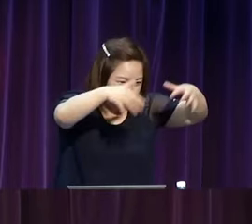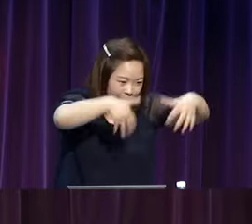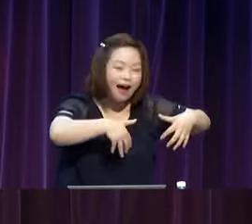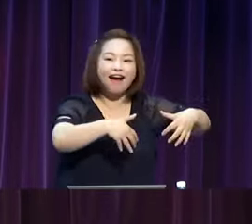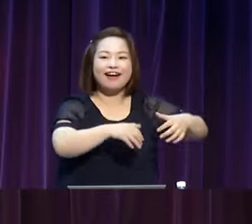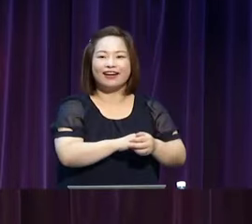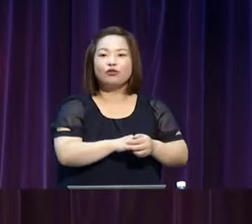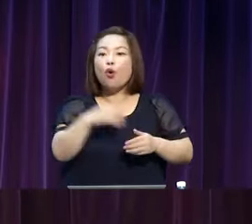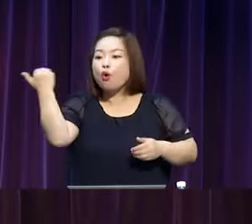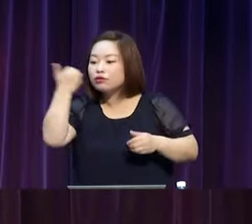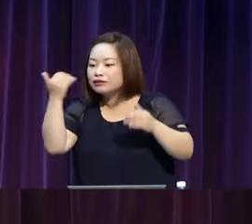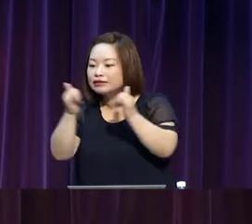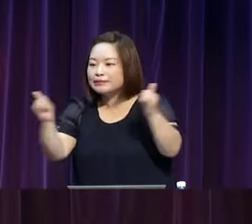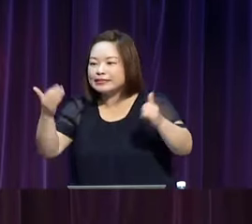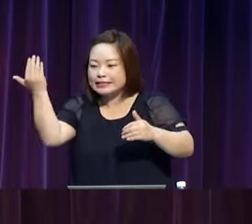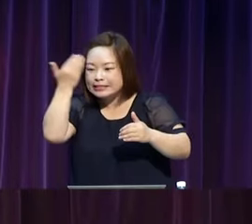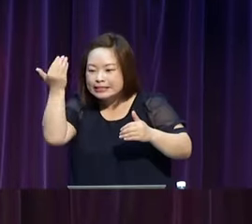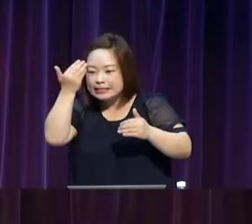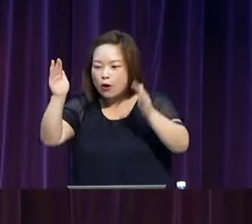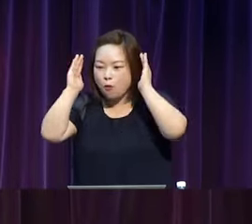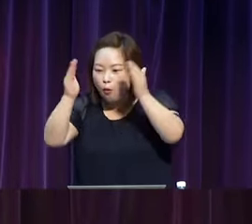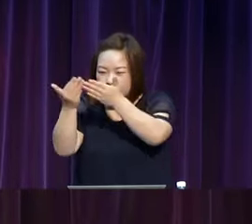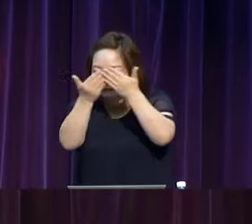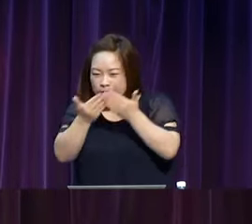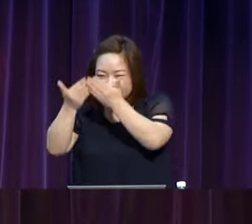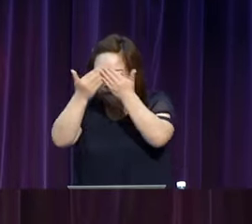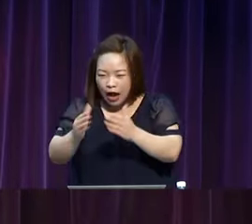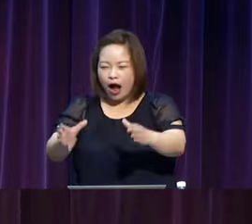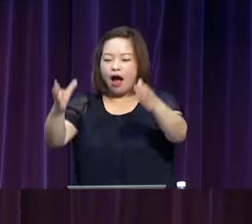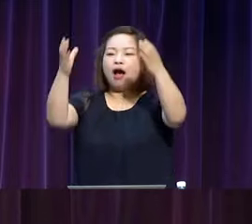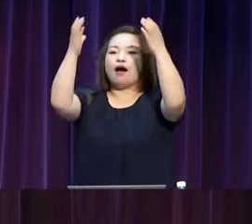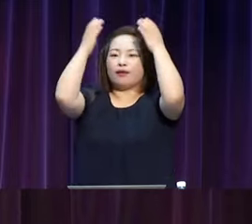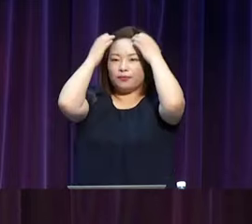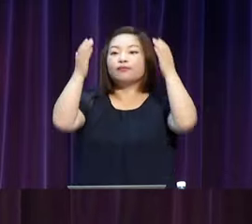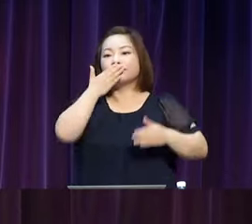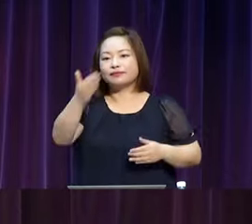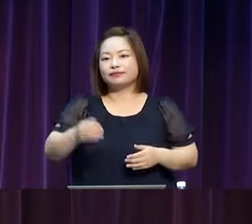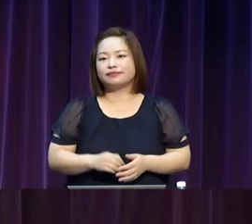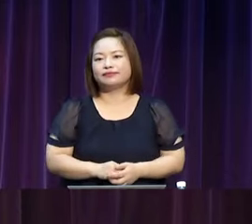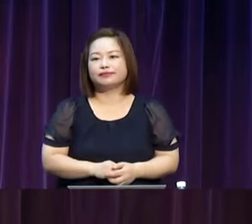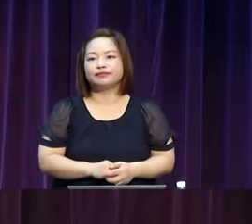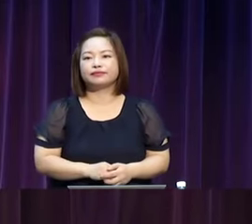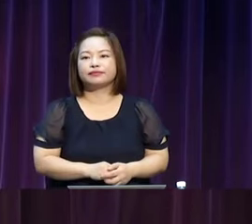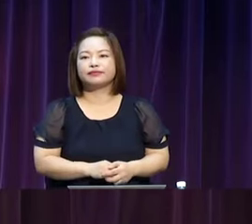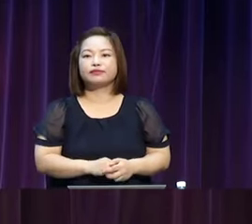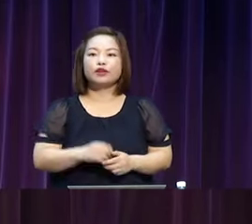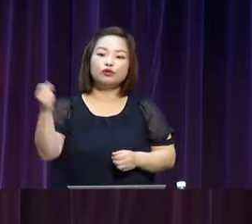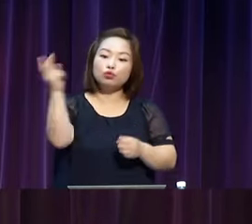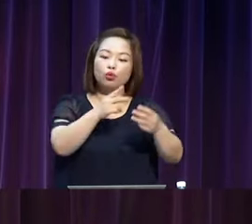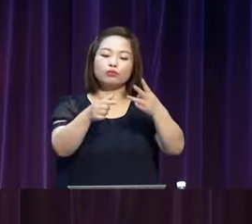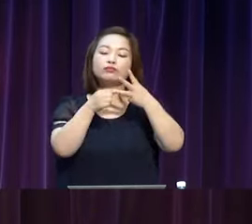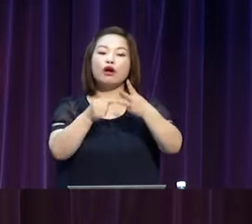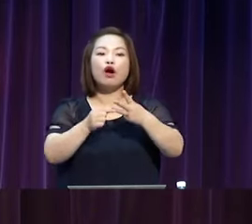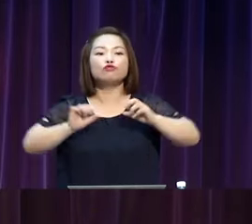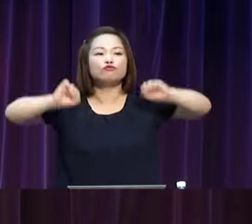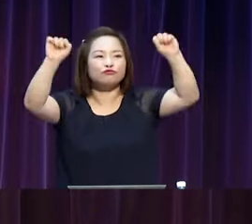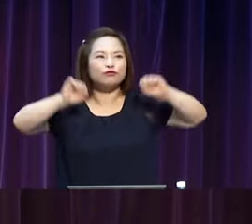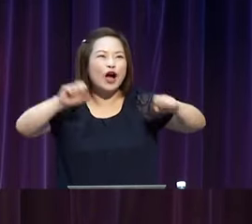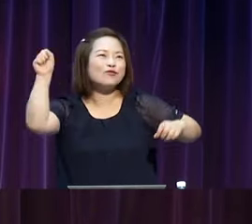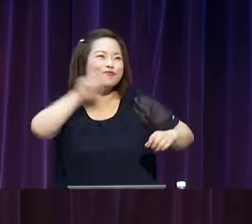지식을 좋아하는 사람은 지식에 평생 마음을 둘 겁니다. 운동에 마음에 있는